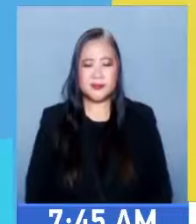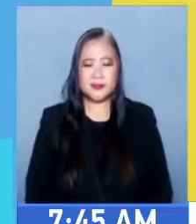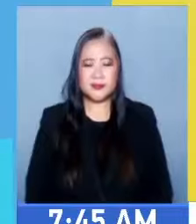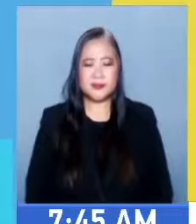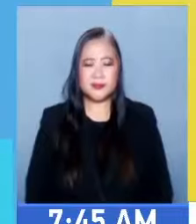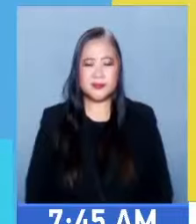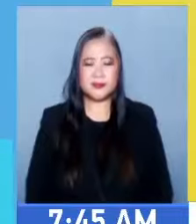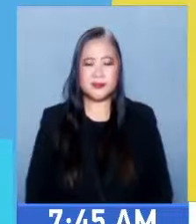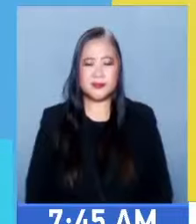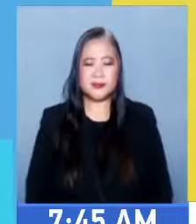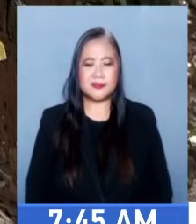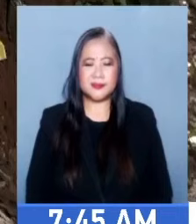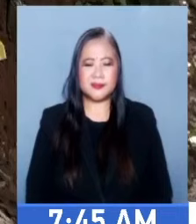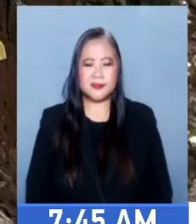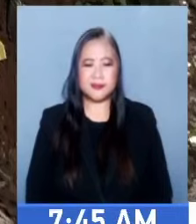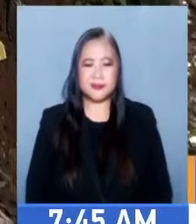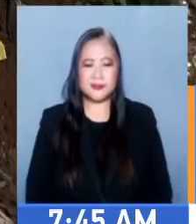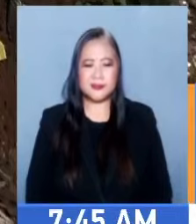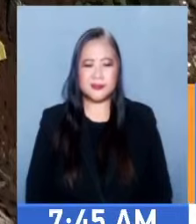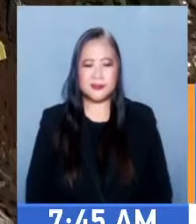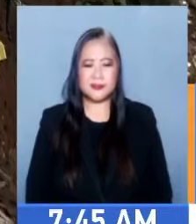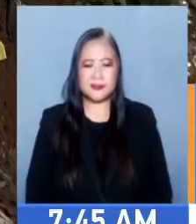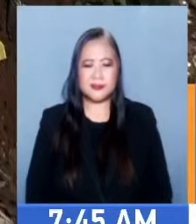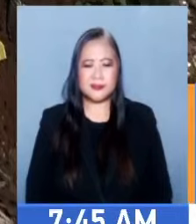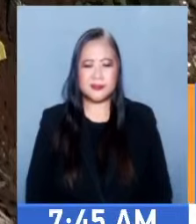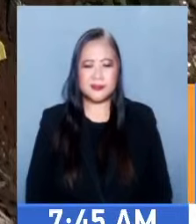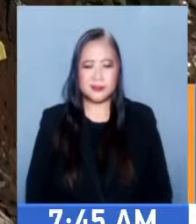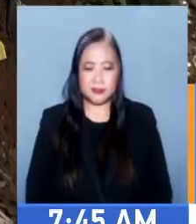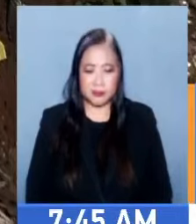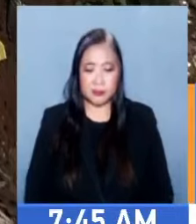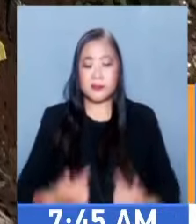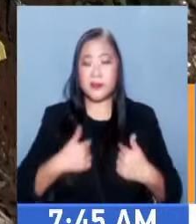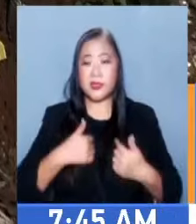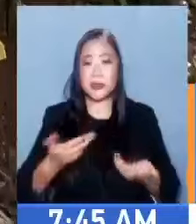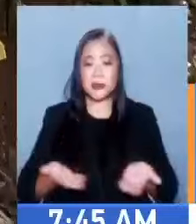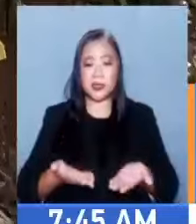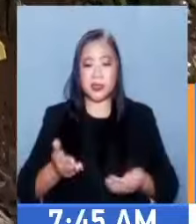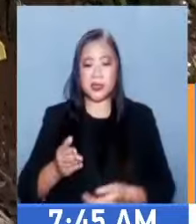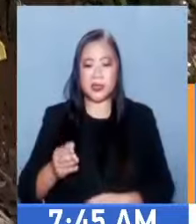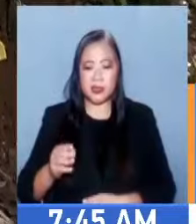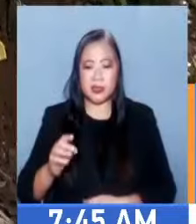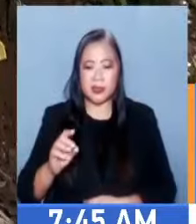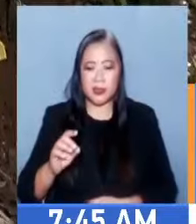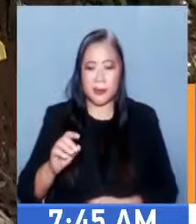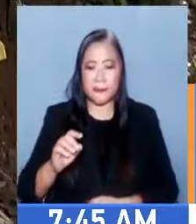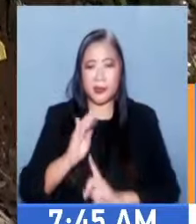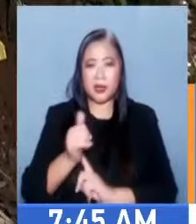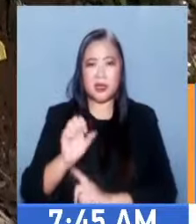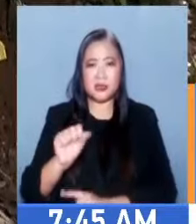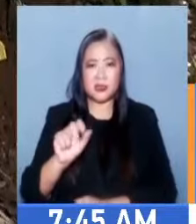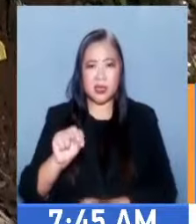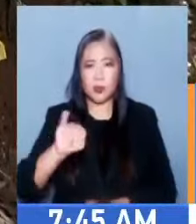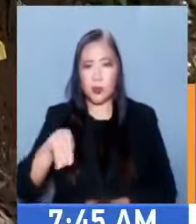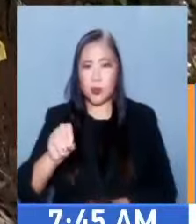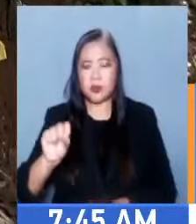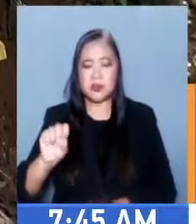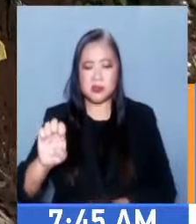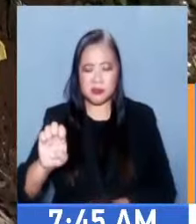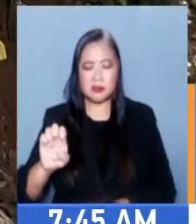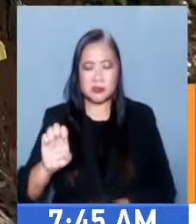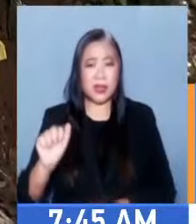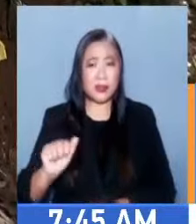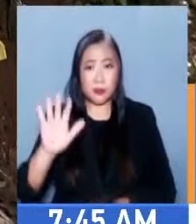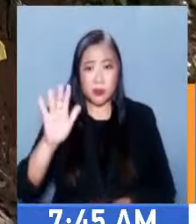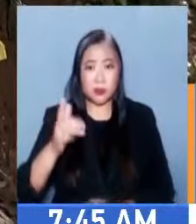Jomer andreo Nandito ako sa daang pari sa Barangay San Jose sakop na Antipolo City kung saan may naganap na landslide noong